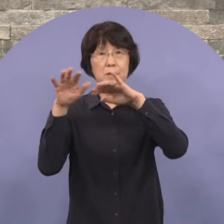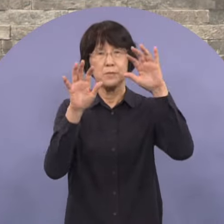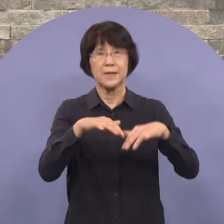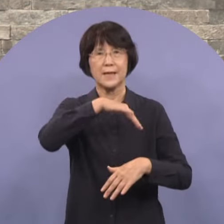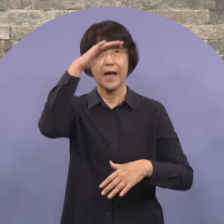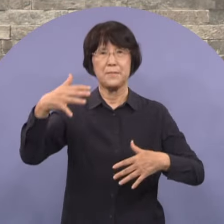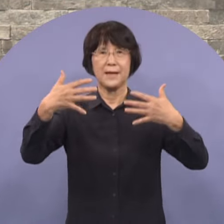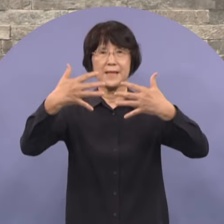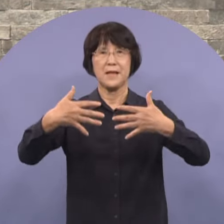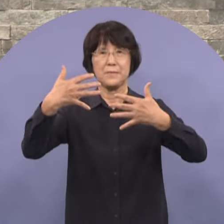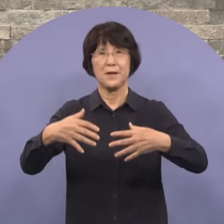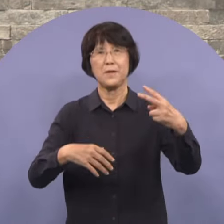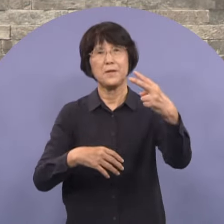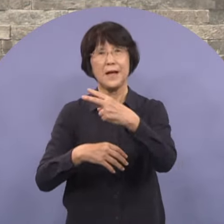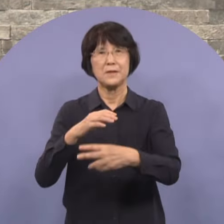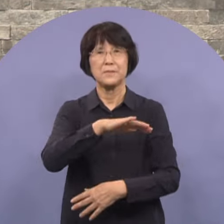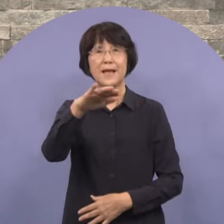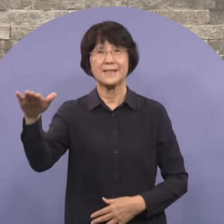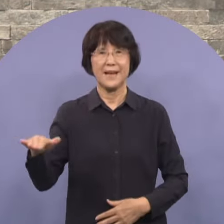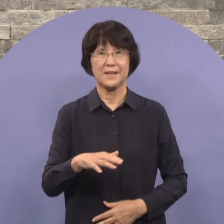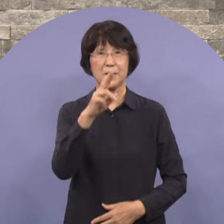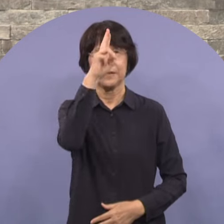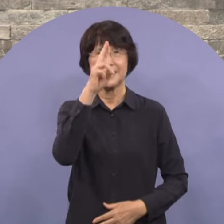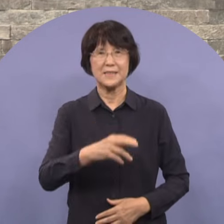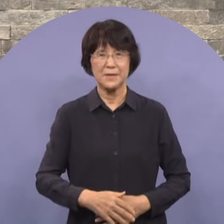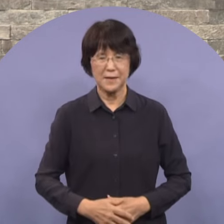吹山テレビをご覧の皆さん、こんにちは。